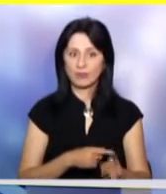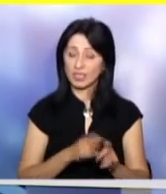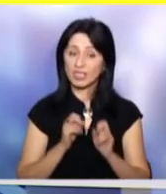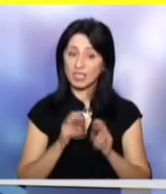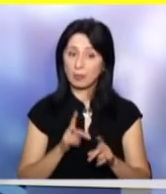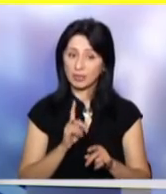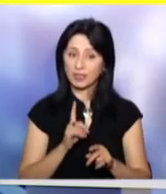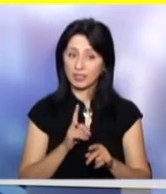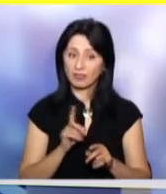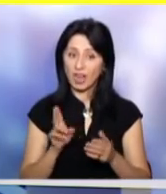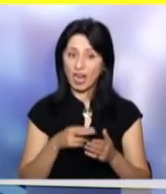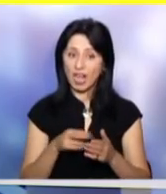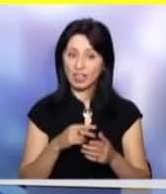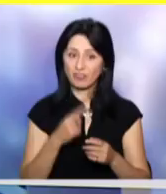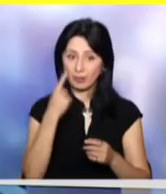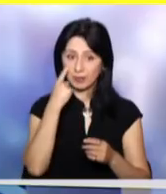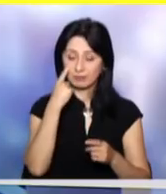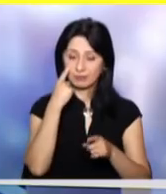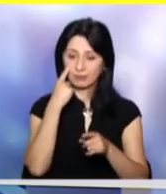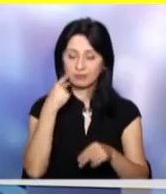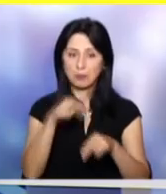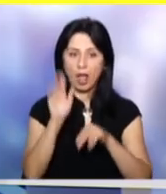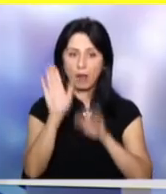საფრთხეების, რომელიც გათვლილია ჩვენს